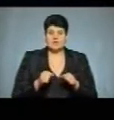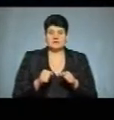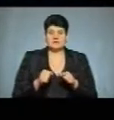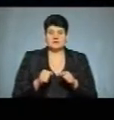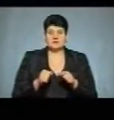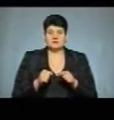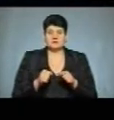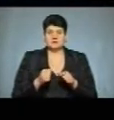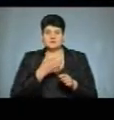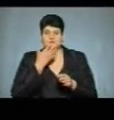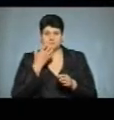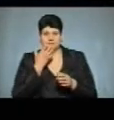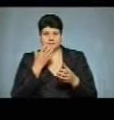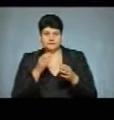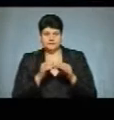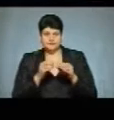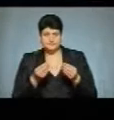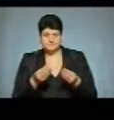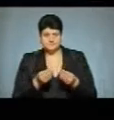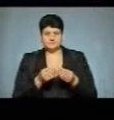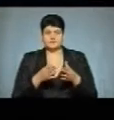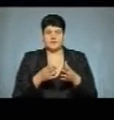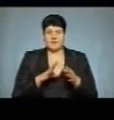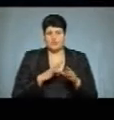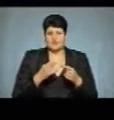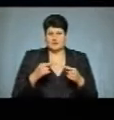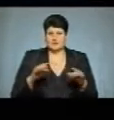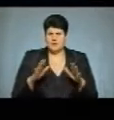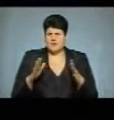і перепади напруги, і всі моменти, які може причинити